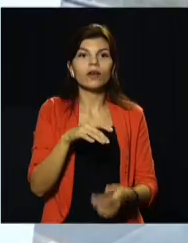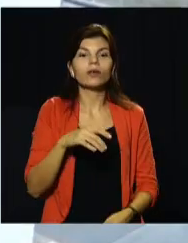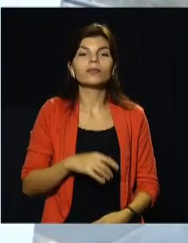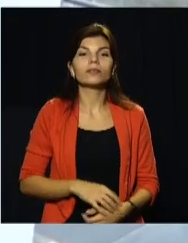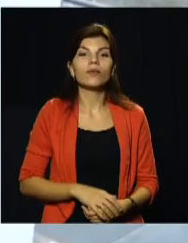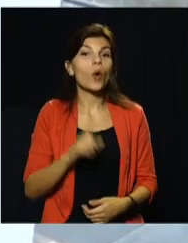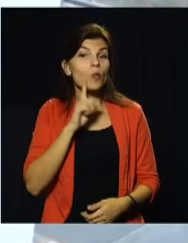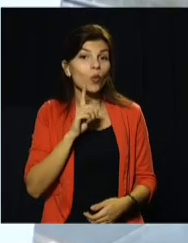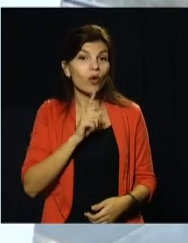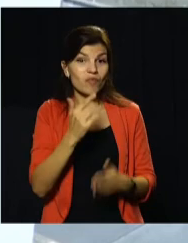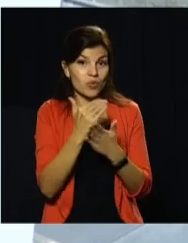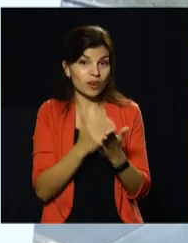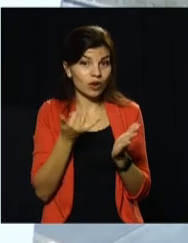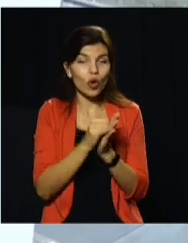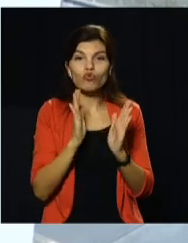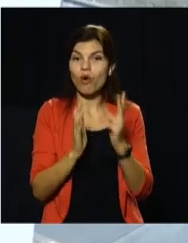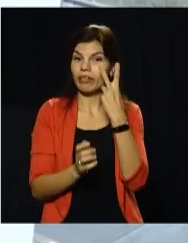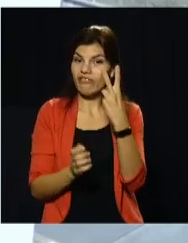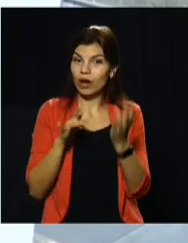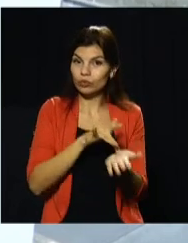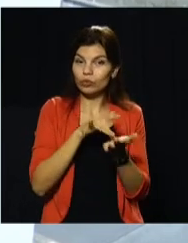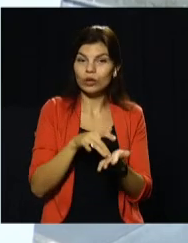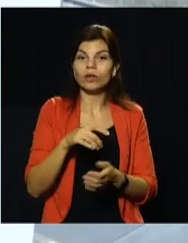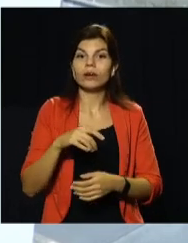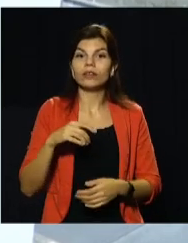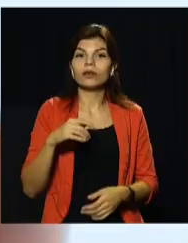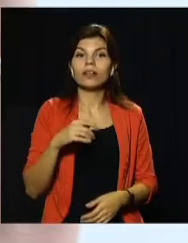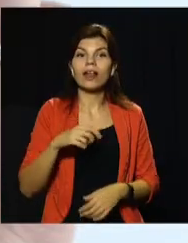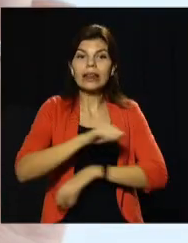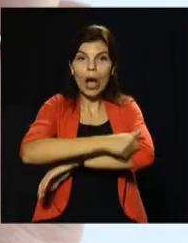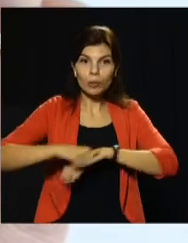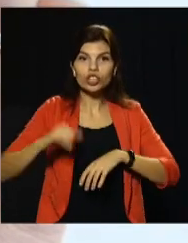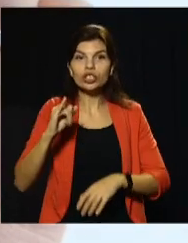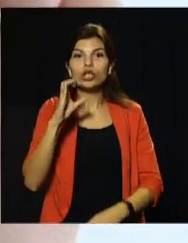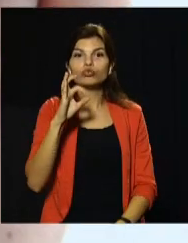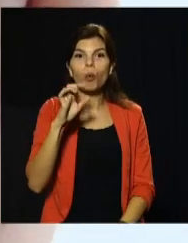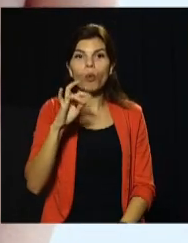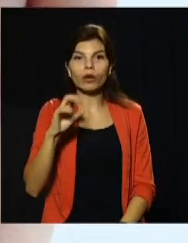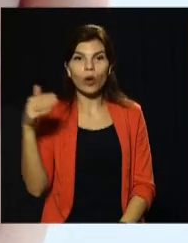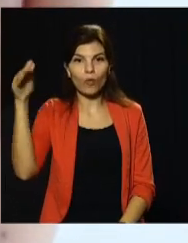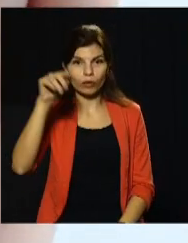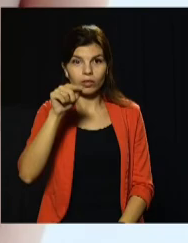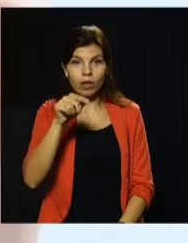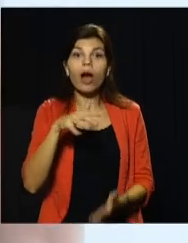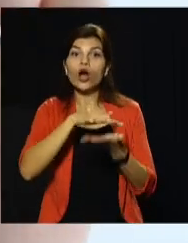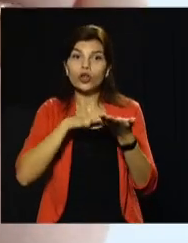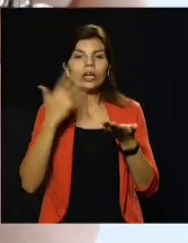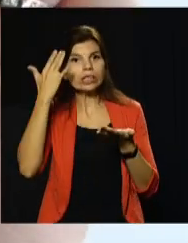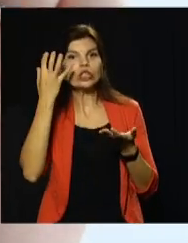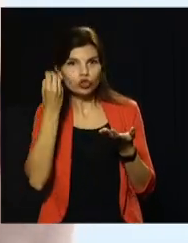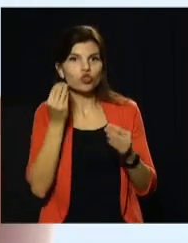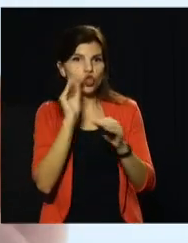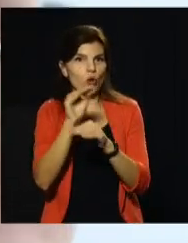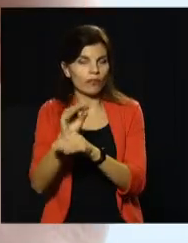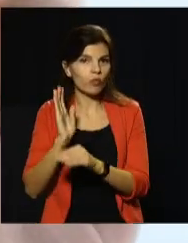Like. Поки що в застосунку доступні дві екскурсії – Соборною горою та набережною. Незабаром з'явиться квест історичною частиною Дніпра.